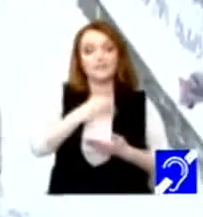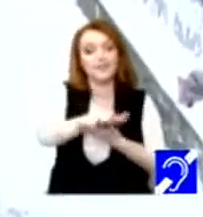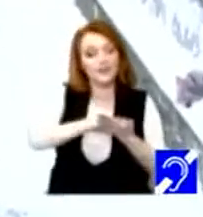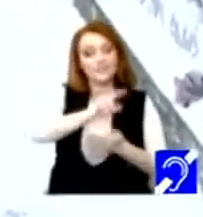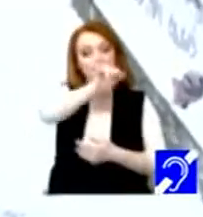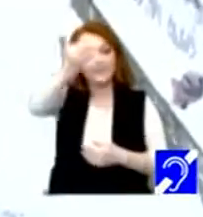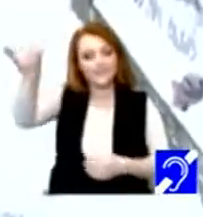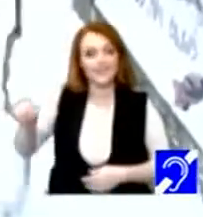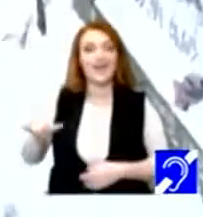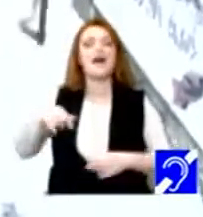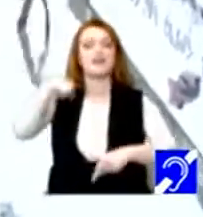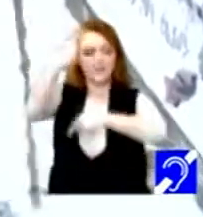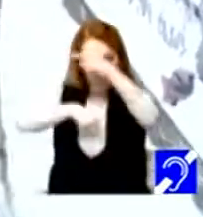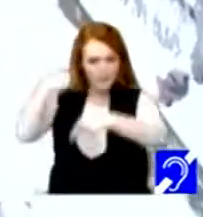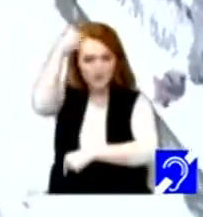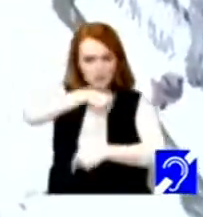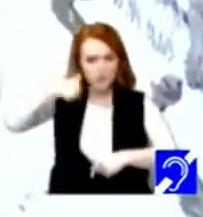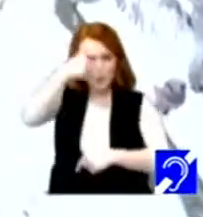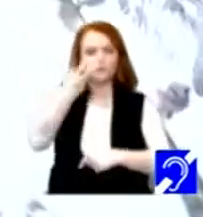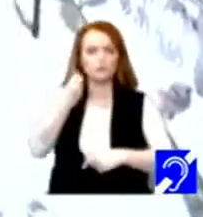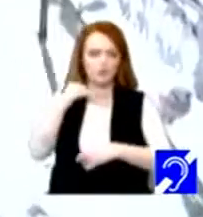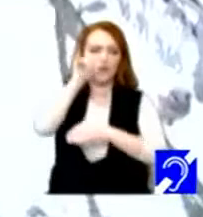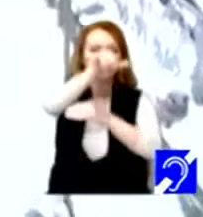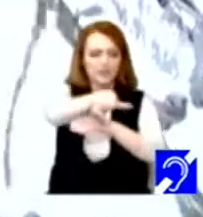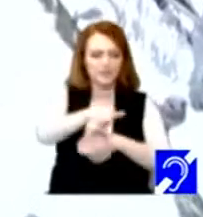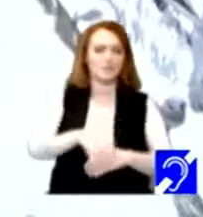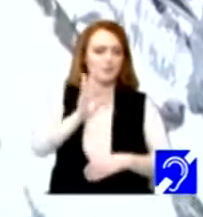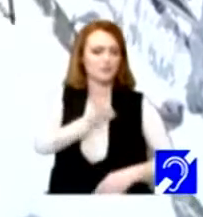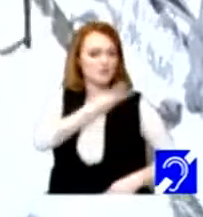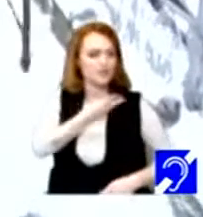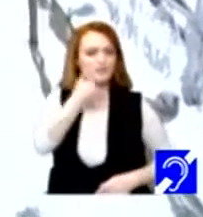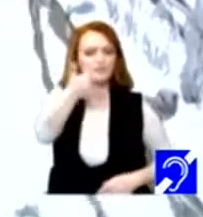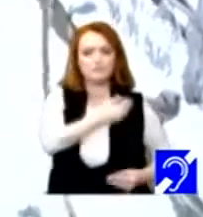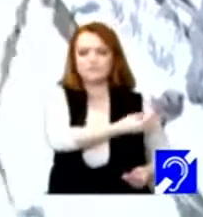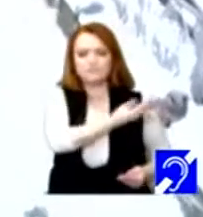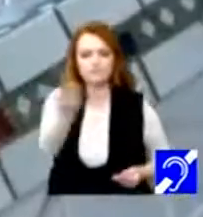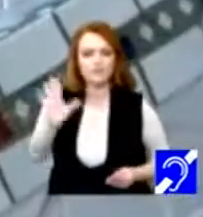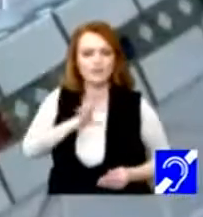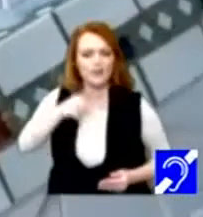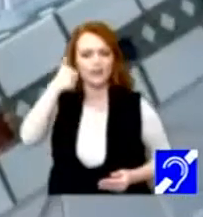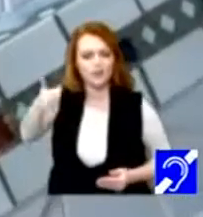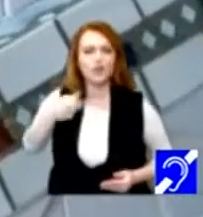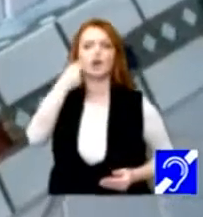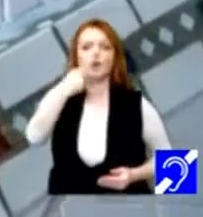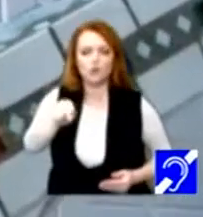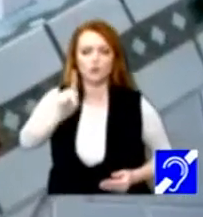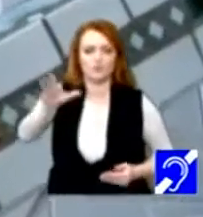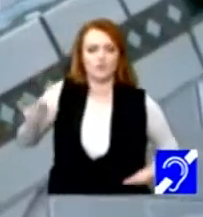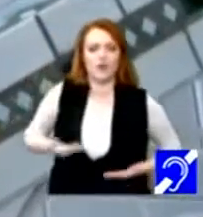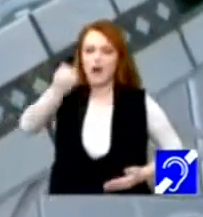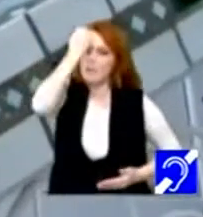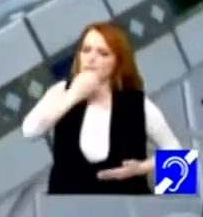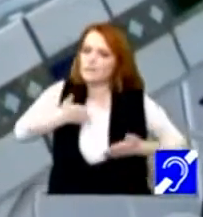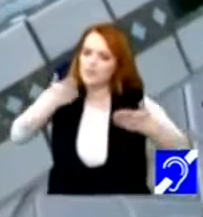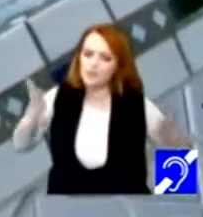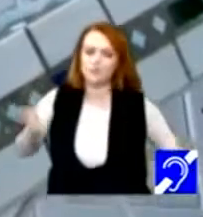înșelat. Și la anul care să vină, semănavă cu lumină, plaiul nostru luminos, să ne fie mai frumos. Mulțumim mult, dragi urători,